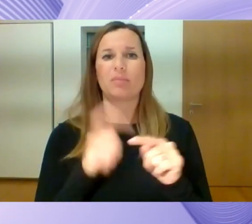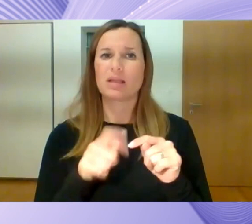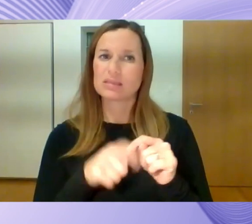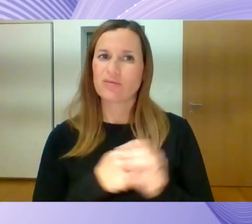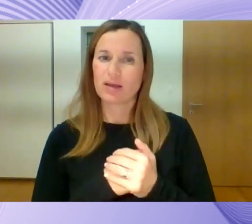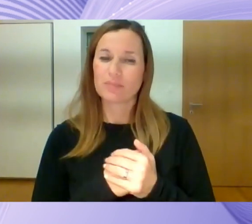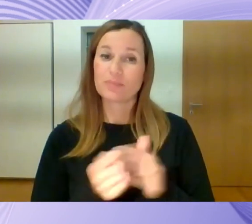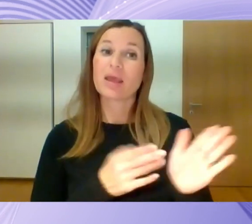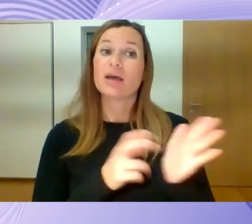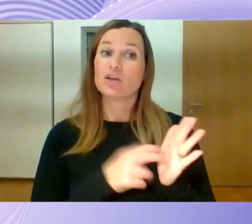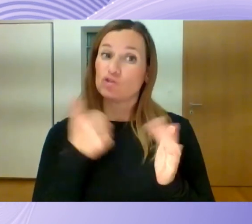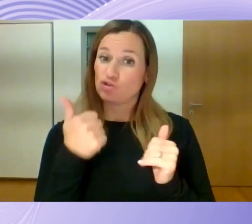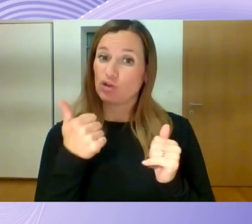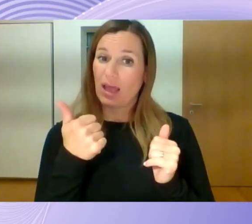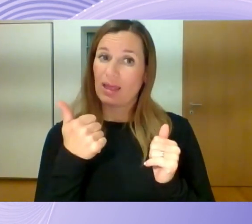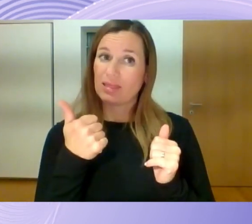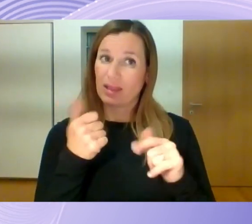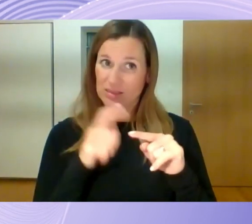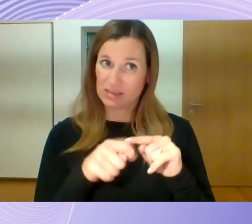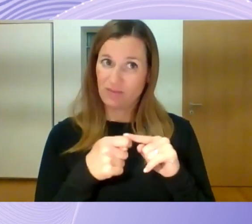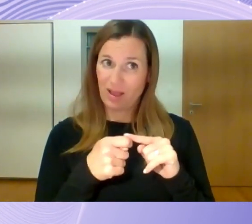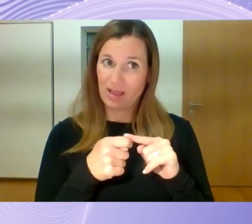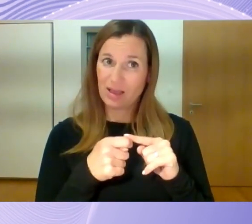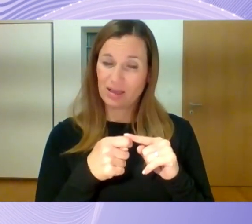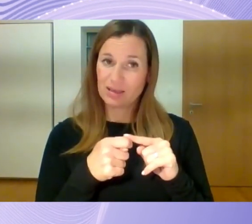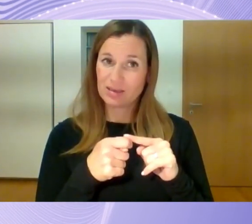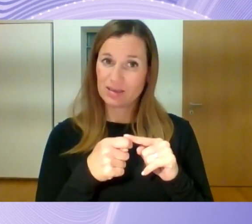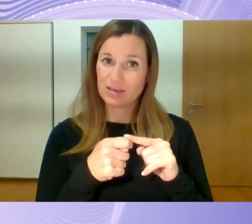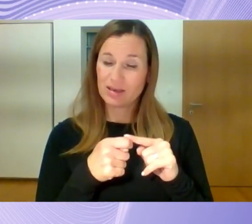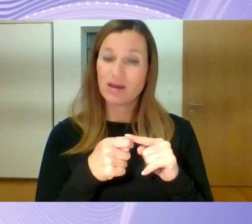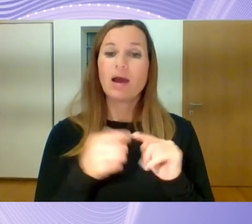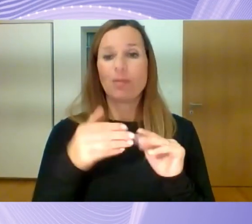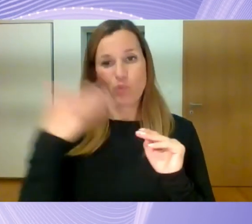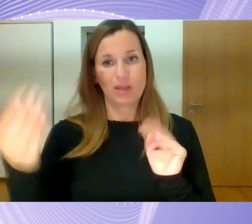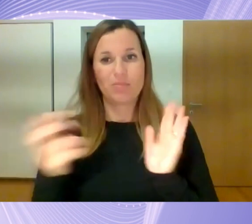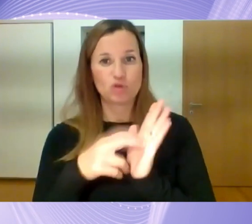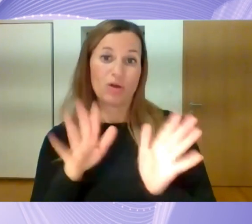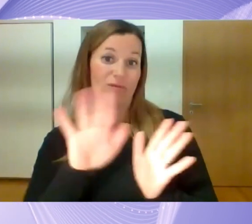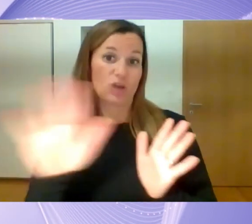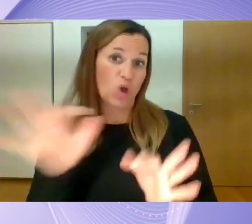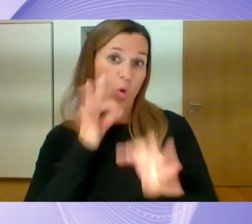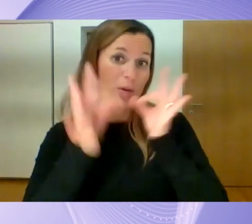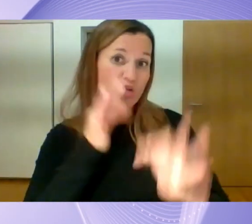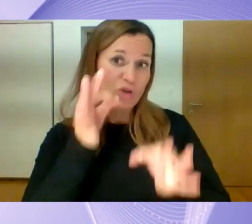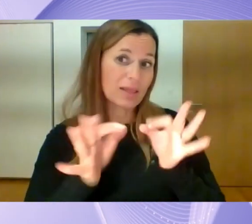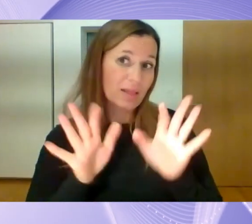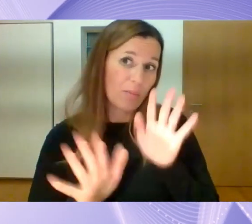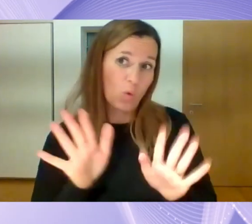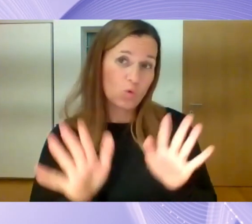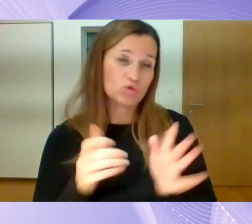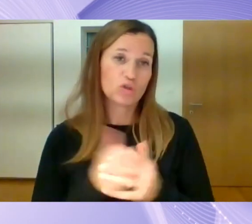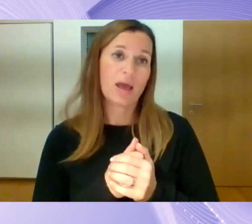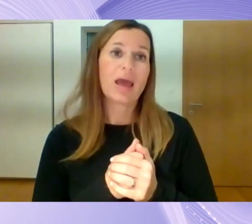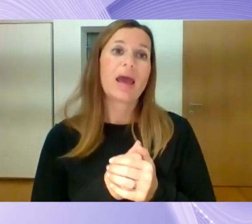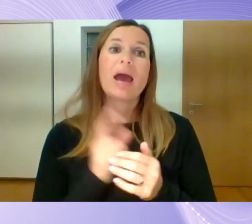preden končam, potem pa pustim še vam možnost, da kaj vprašate, kar vas zanima, bo mogoče boljše.